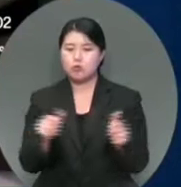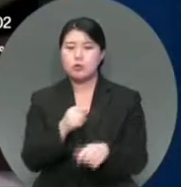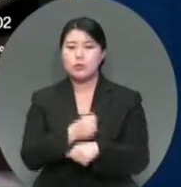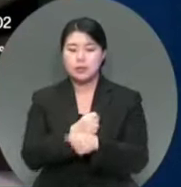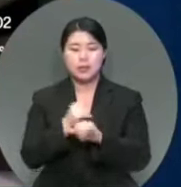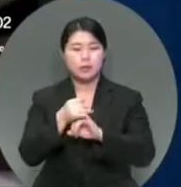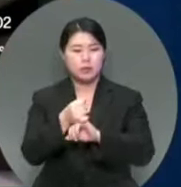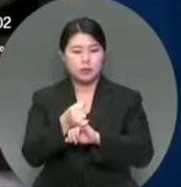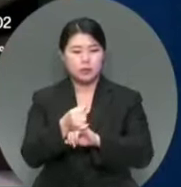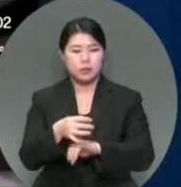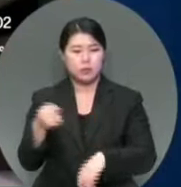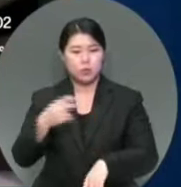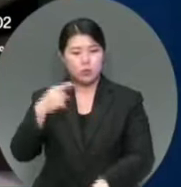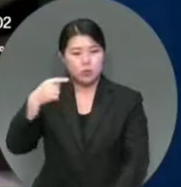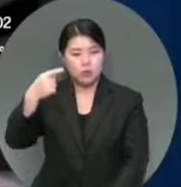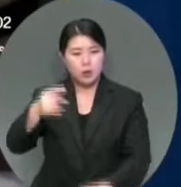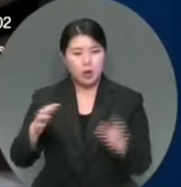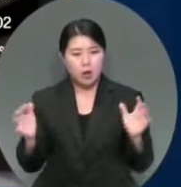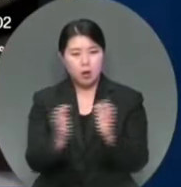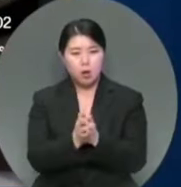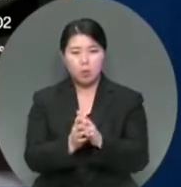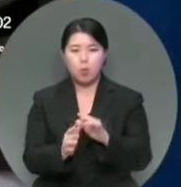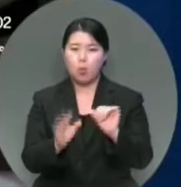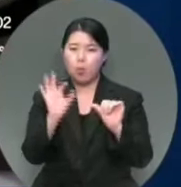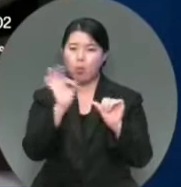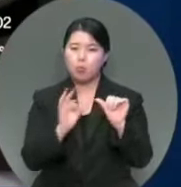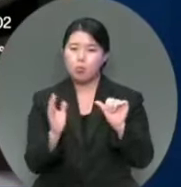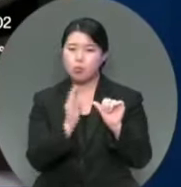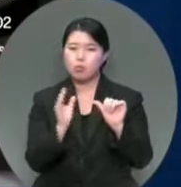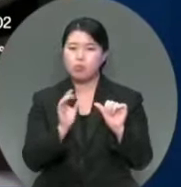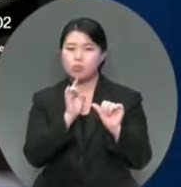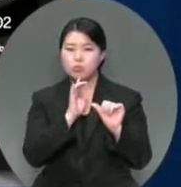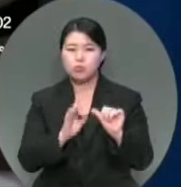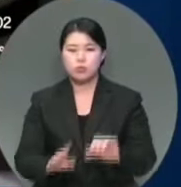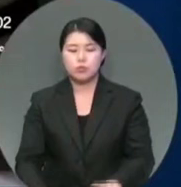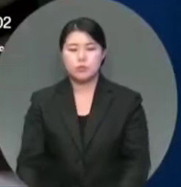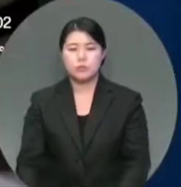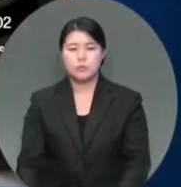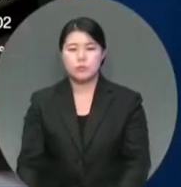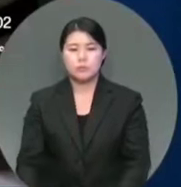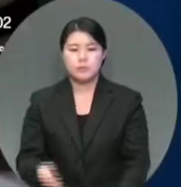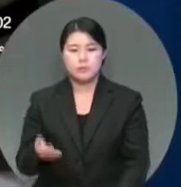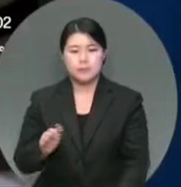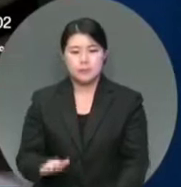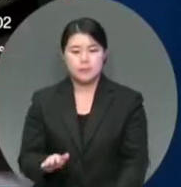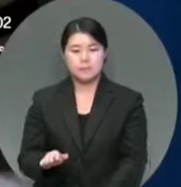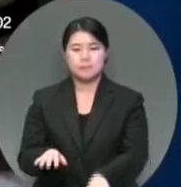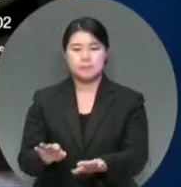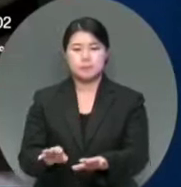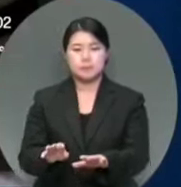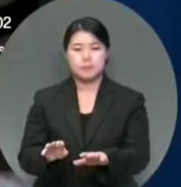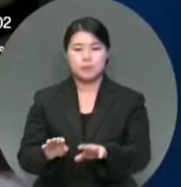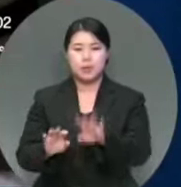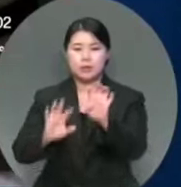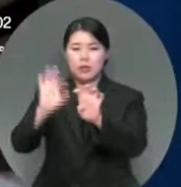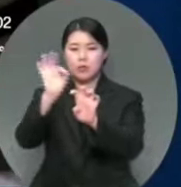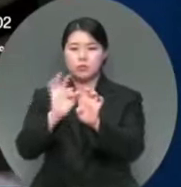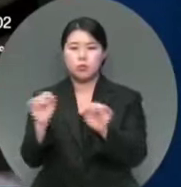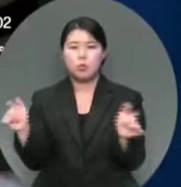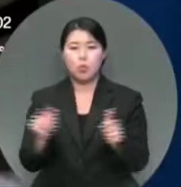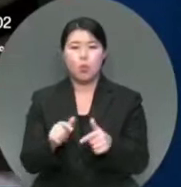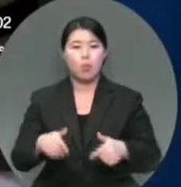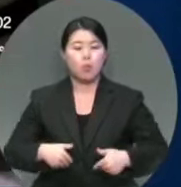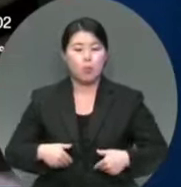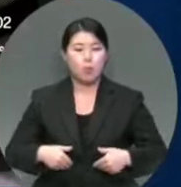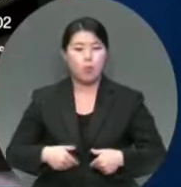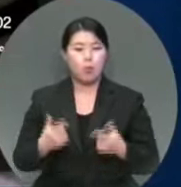거고 그것을 합쳐봐도 5% 정도 내외입니다. 근데 저희가 이제 40%까지 감액을 해야 되는데